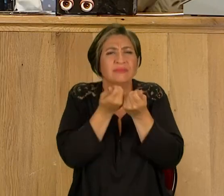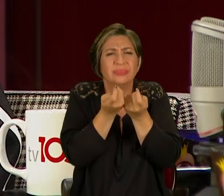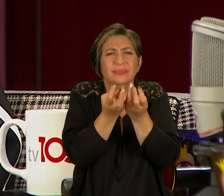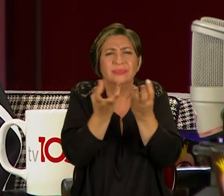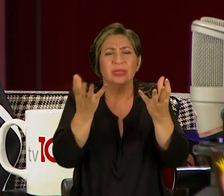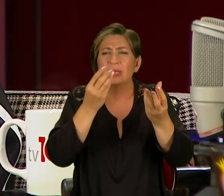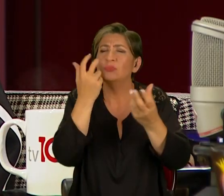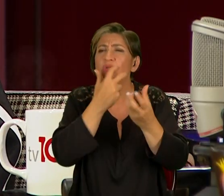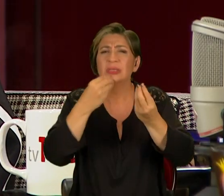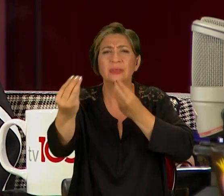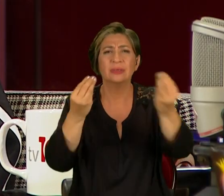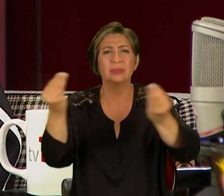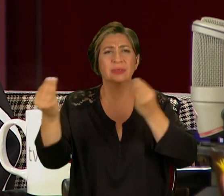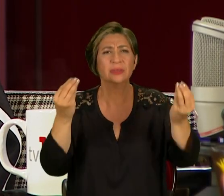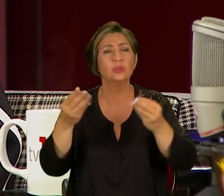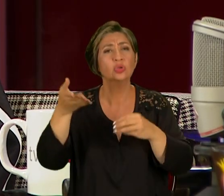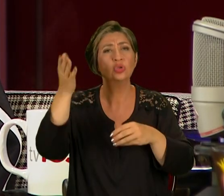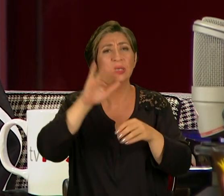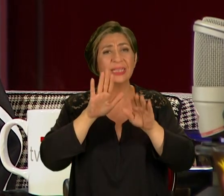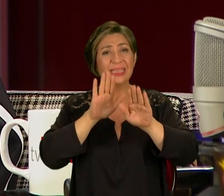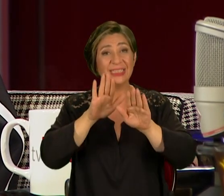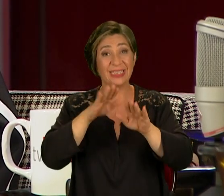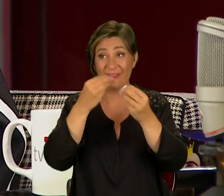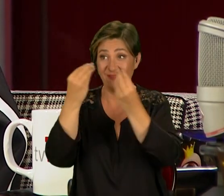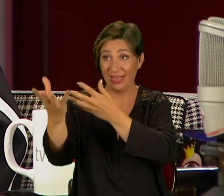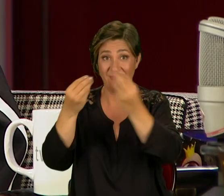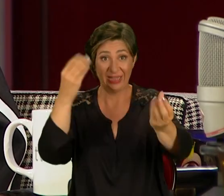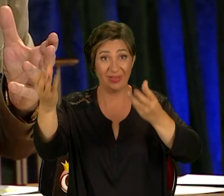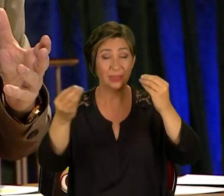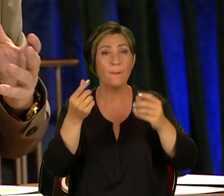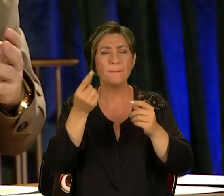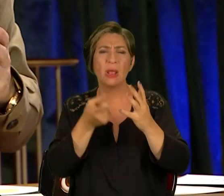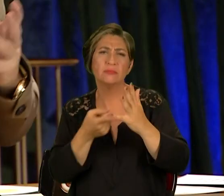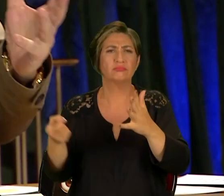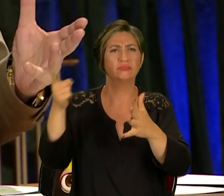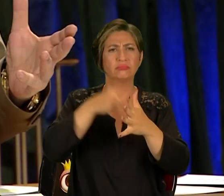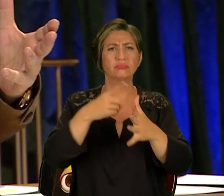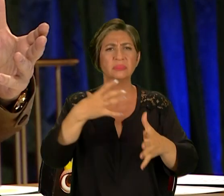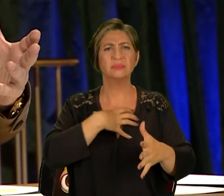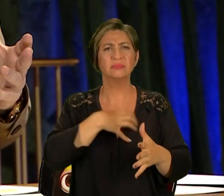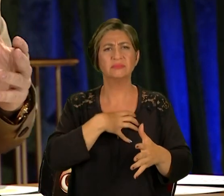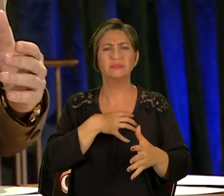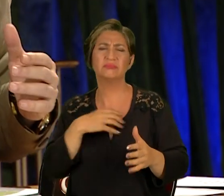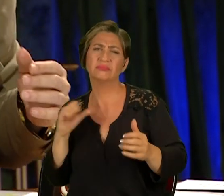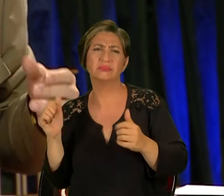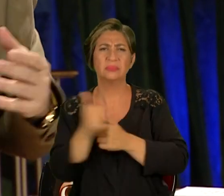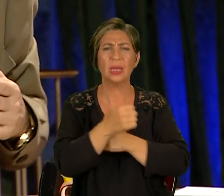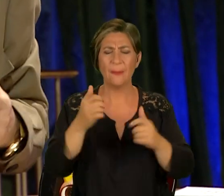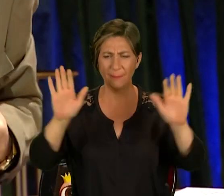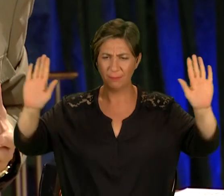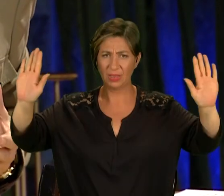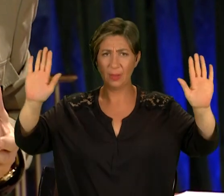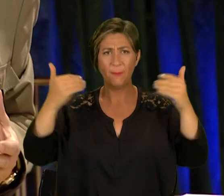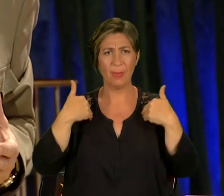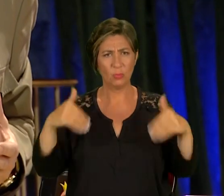kişiye müzik yaptıktan sonra, destek verdikten sonra bir anda çıkıyorsun ve diyorsun ki bir dakika